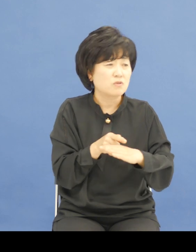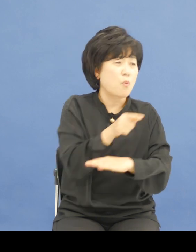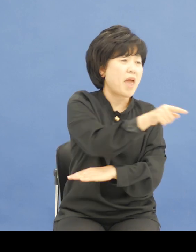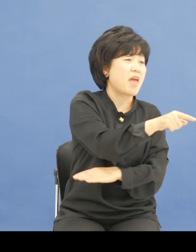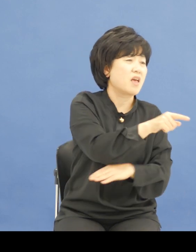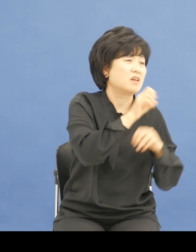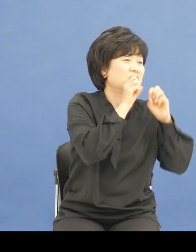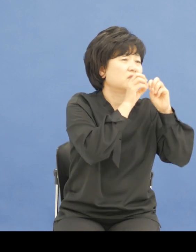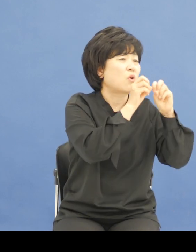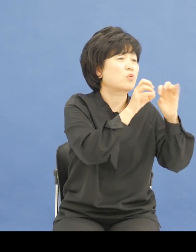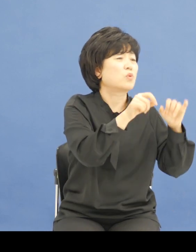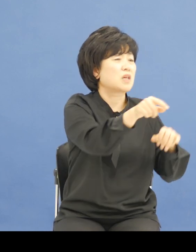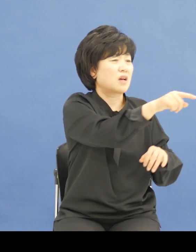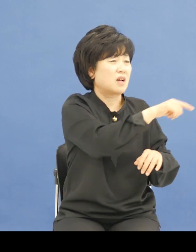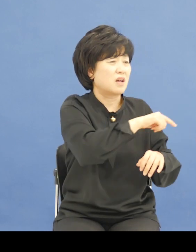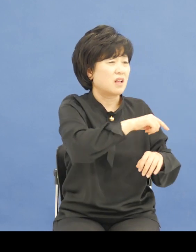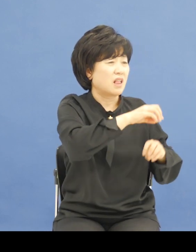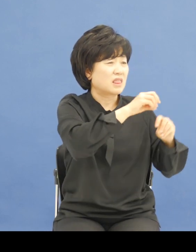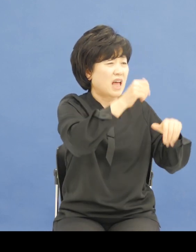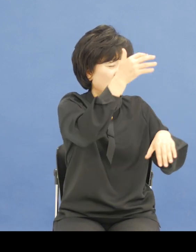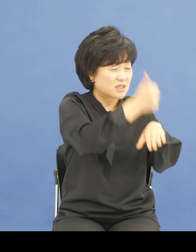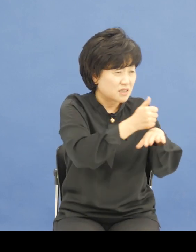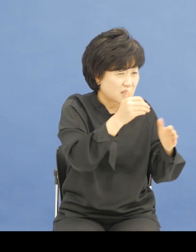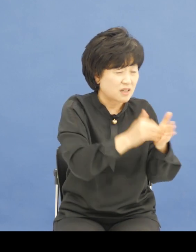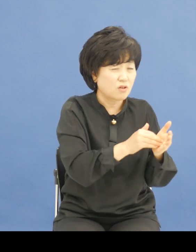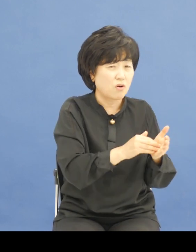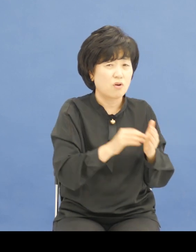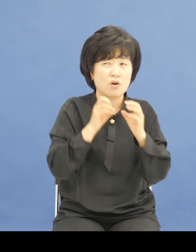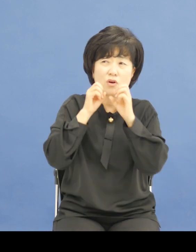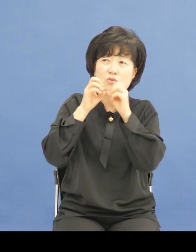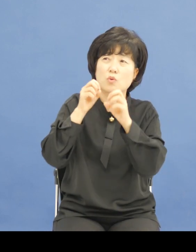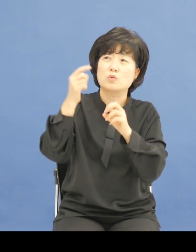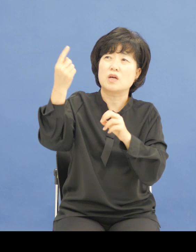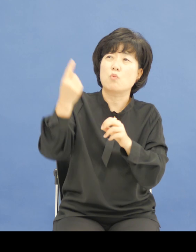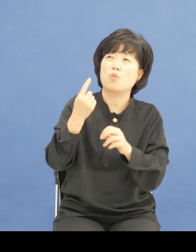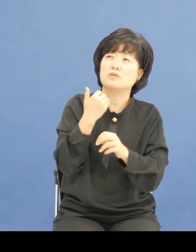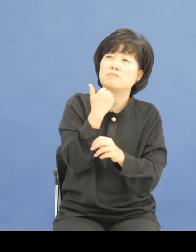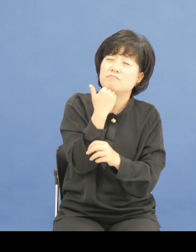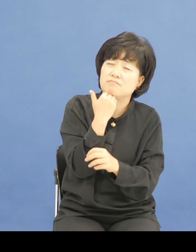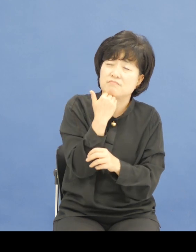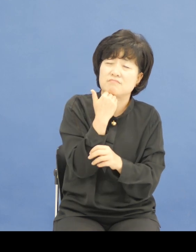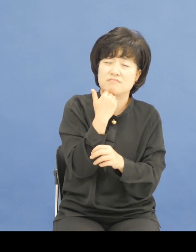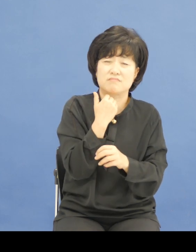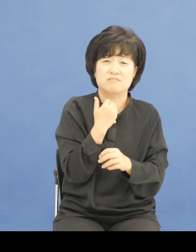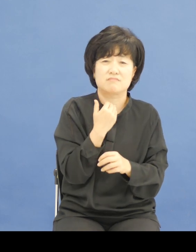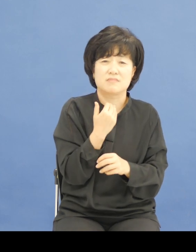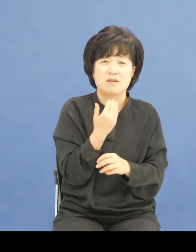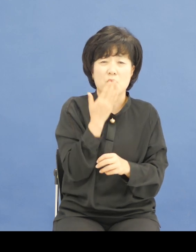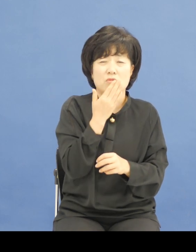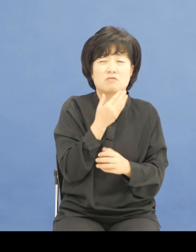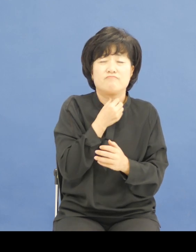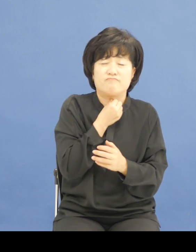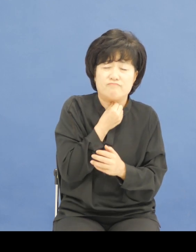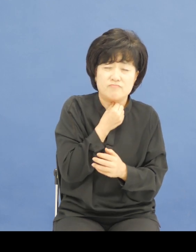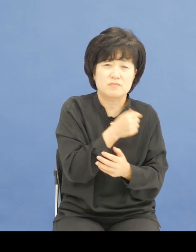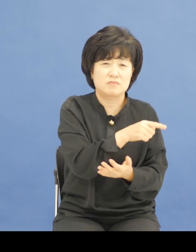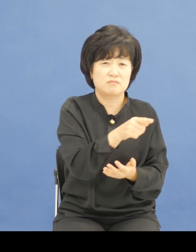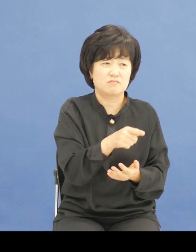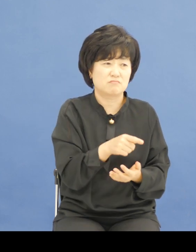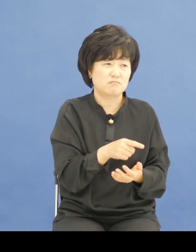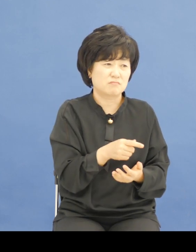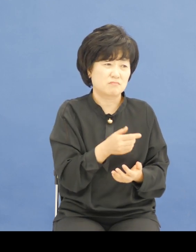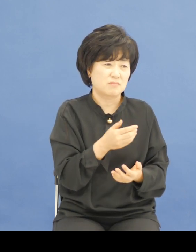선교사님을 애타게 기다리면서 죽어가는 생명들이 있구나. 선교사님이 방금 기도 제목으로 죽지만 않게 해달라고 좀 기도해달라고